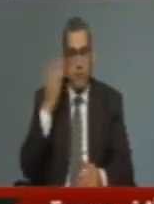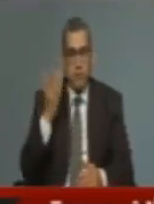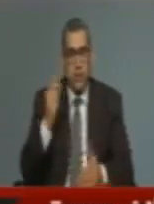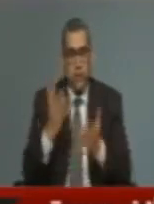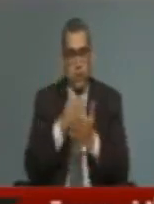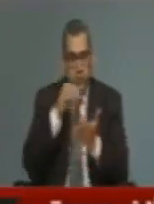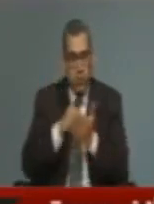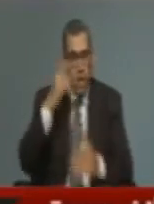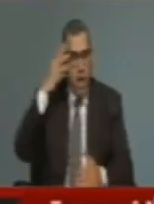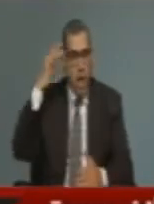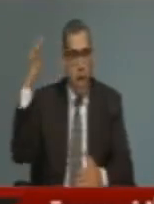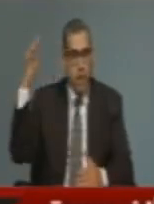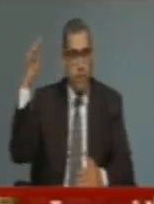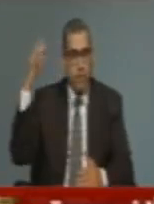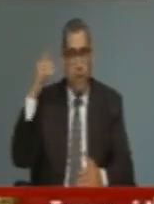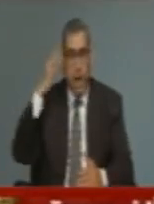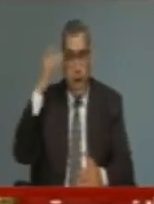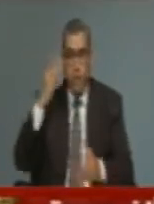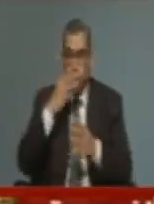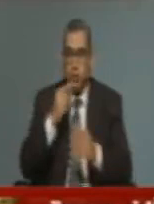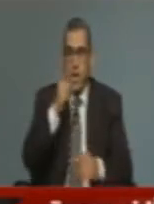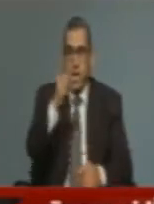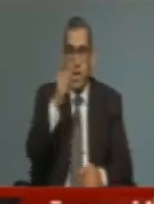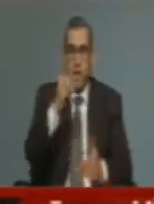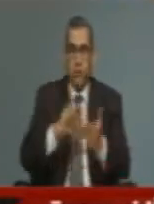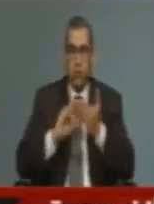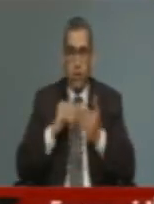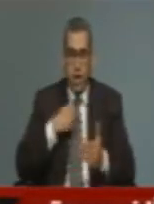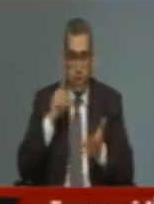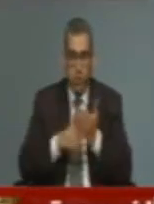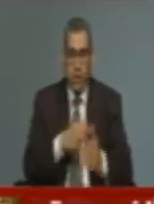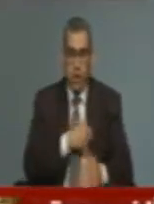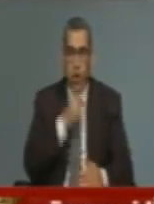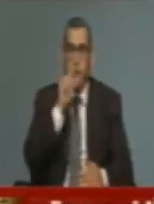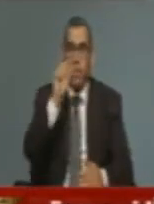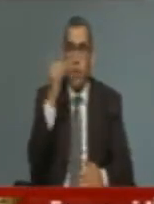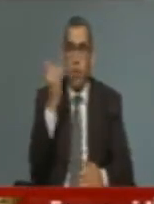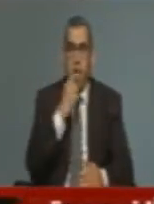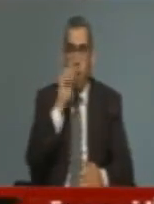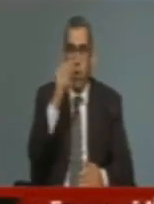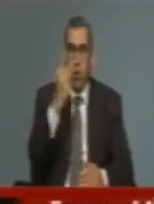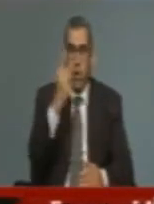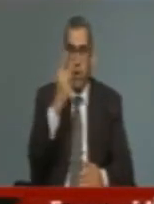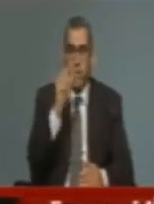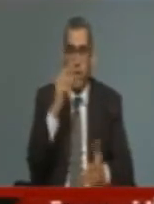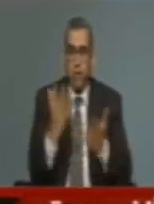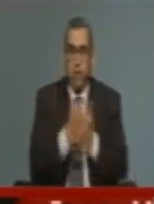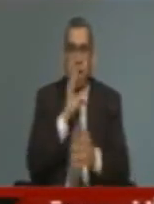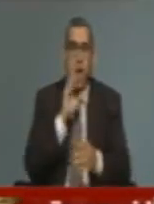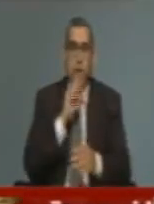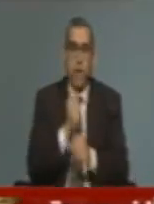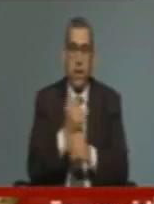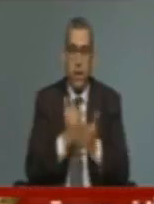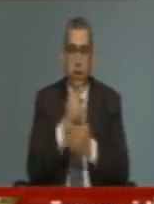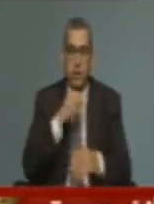نحلم وحضرتك اللي خليتنا نحلم. أنا بتمنى من حضرتك طلب واحد بس. فضلي. فرص عمل للشباب.